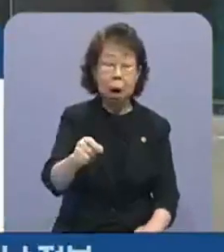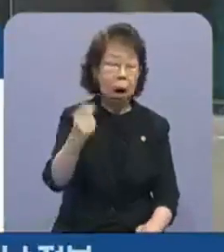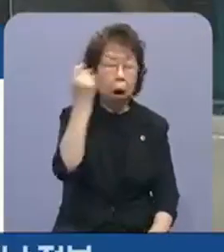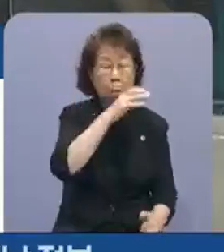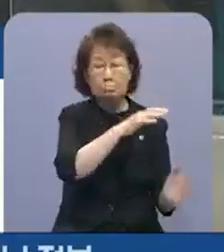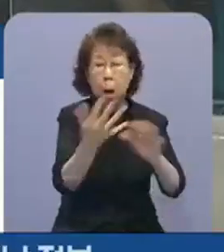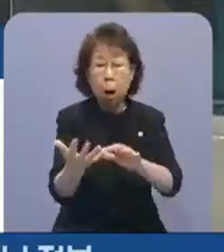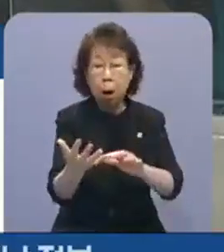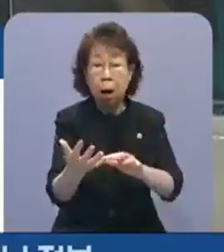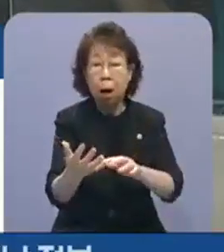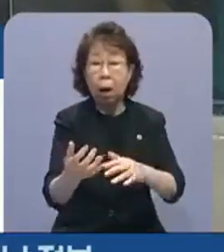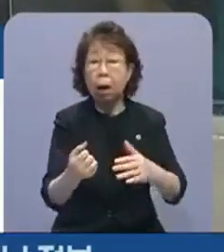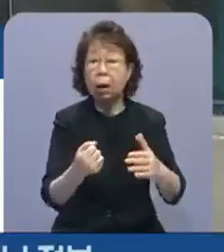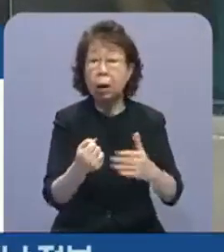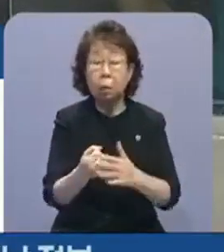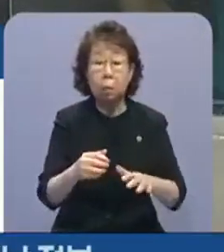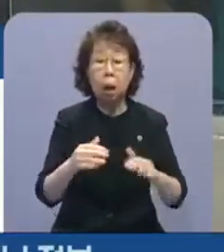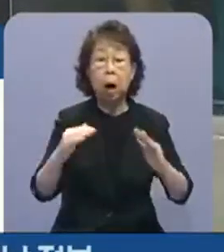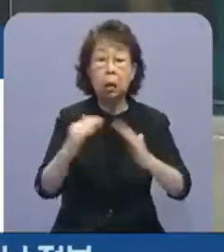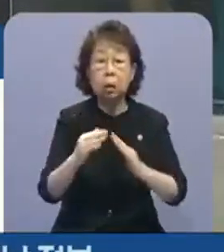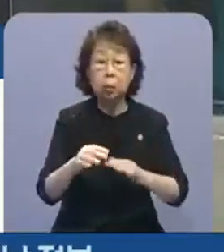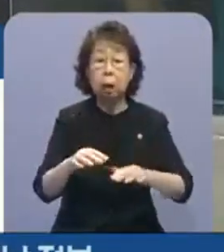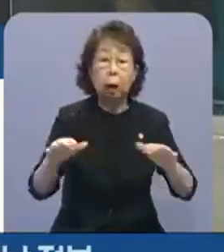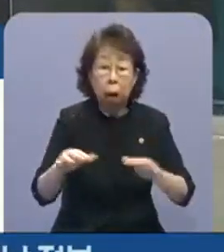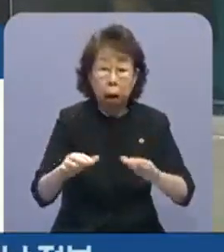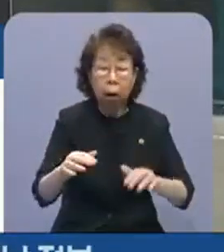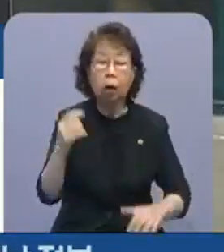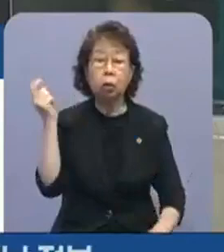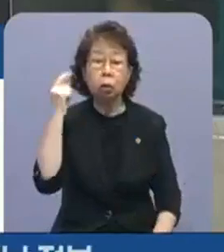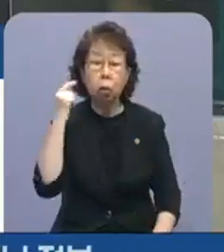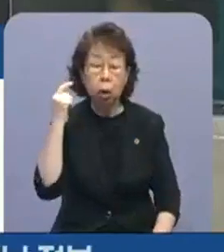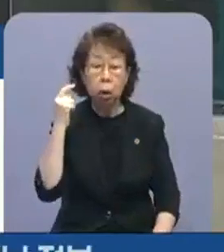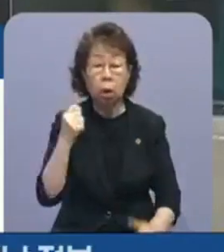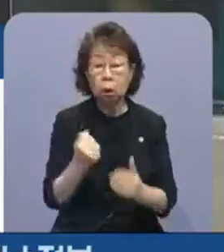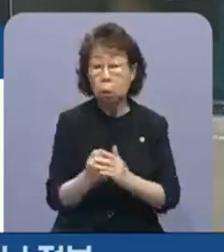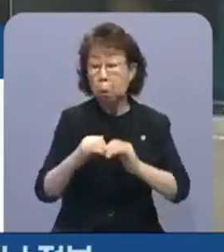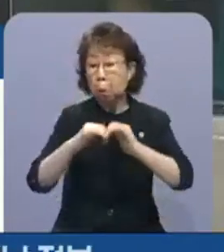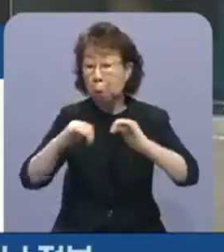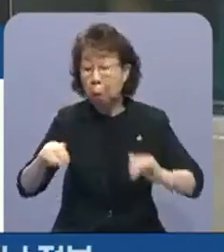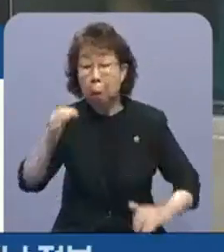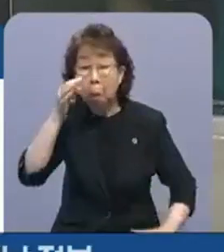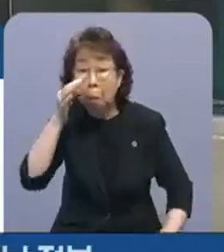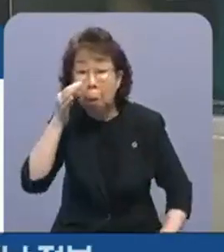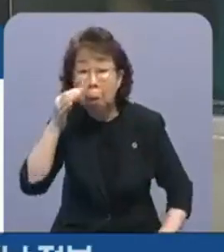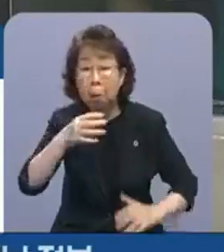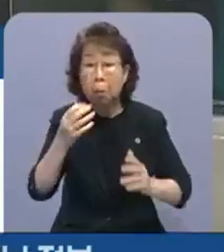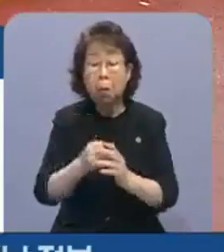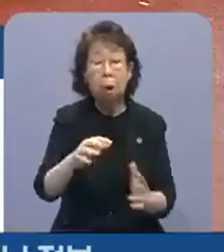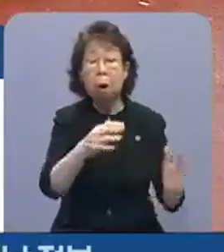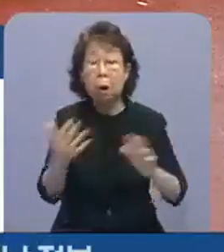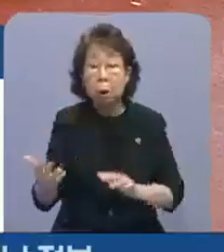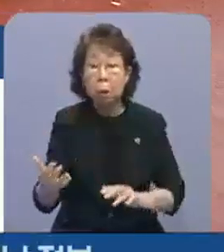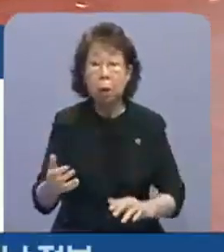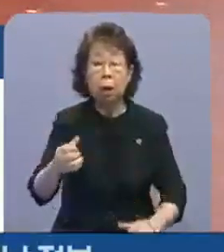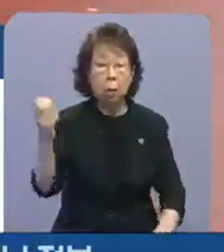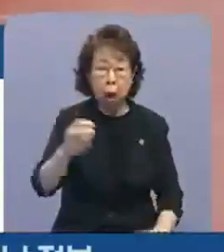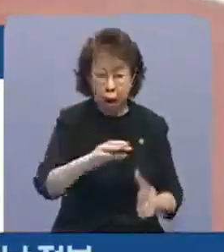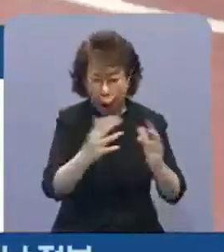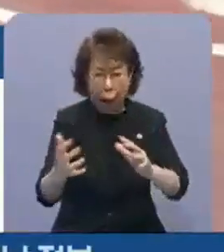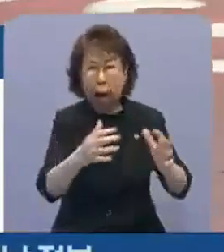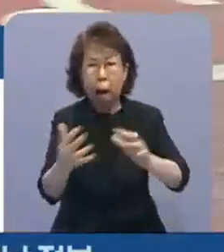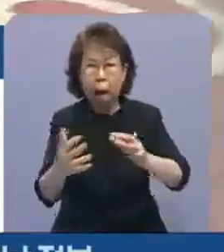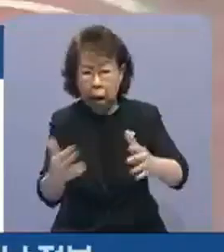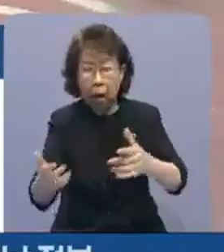나머지 이니까 예쁜지 램 예 컨 등 있어 소리나 써내 다 봤는데 뭐 그 문자적인 너무 지워가는 말론 키득